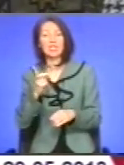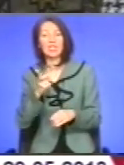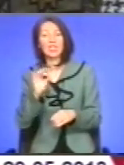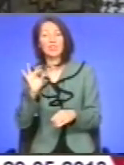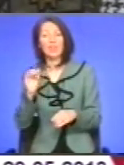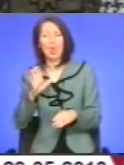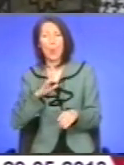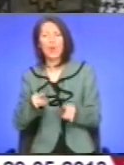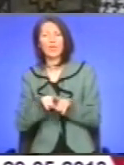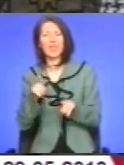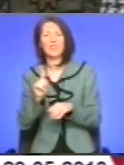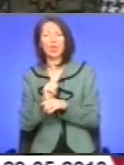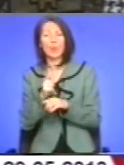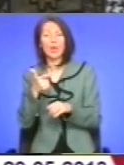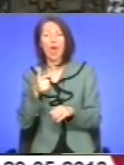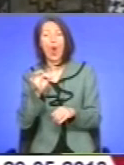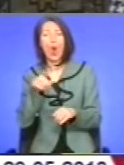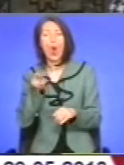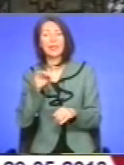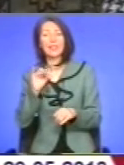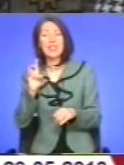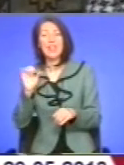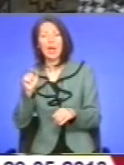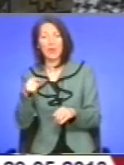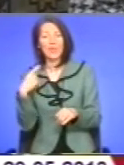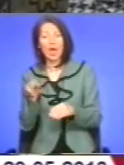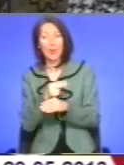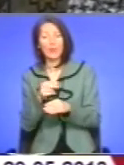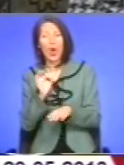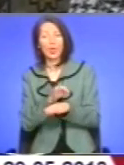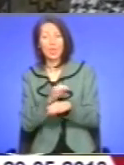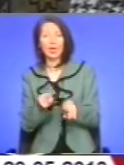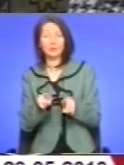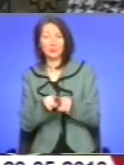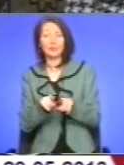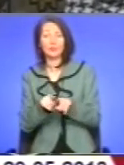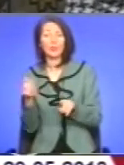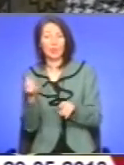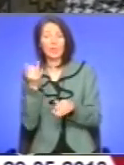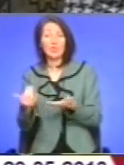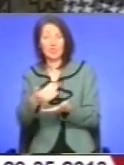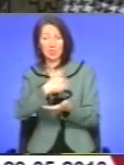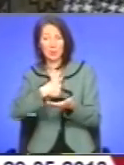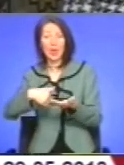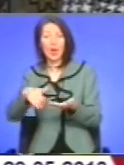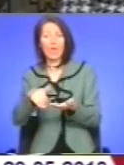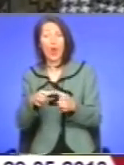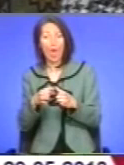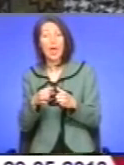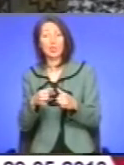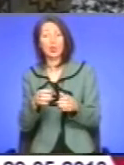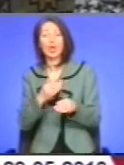годинникар, він ремонтував годинники і разом з тим цікавився годинникам, збирав велику колекцію. І частину цієї своєї колекції